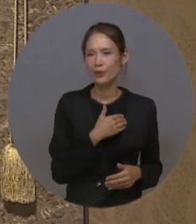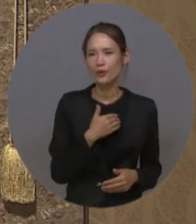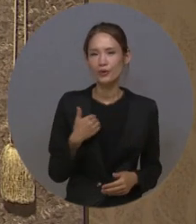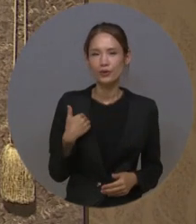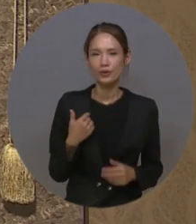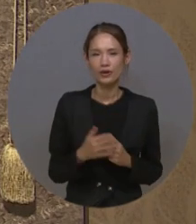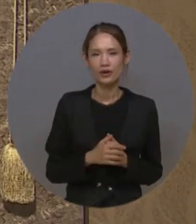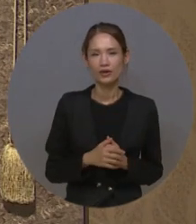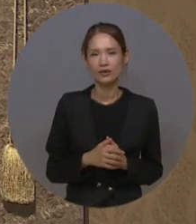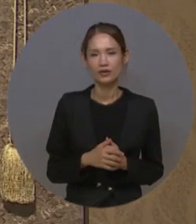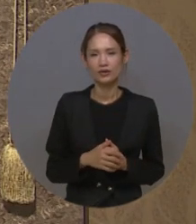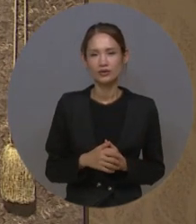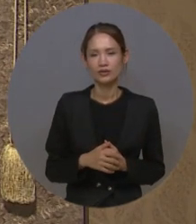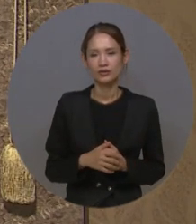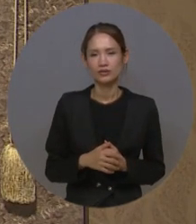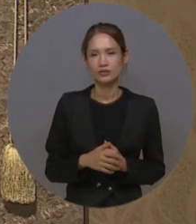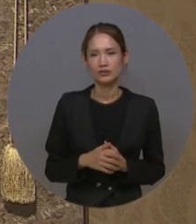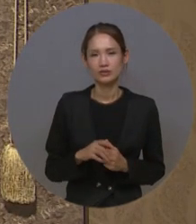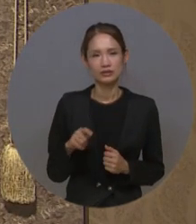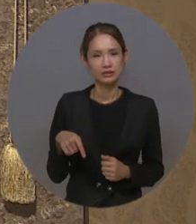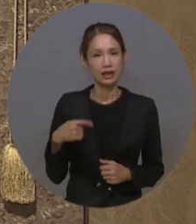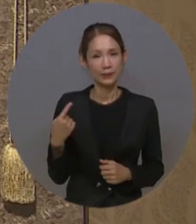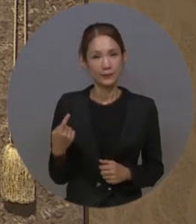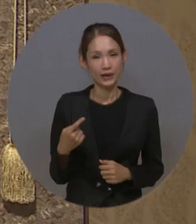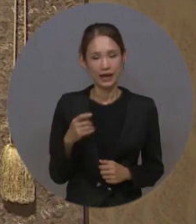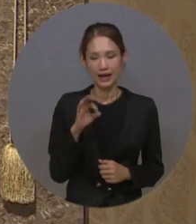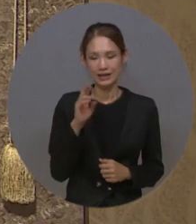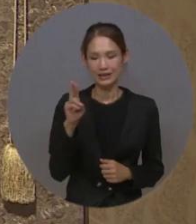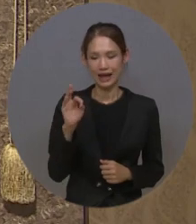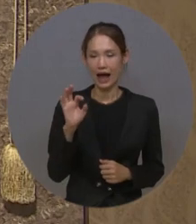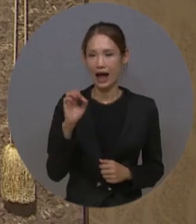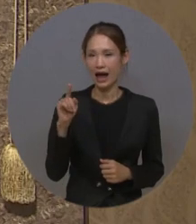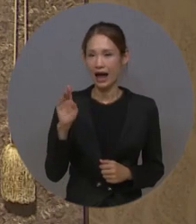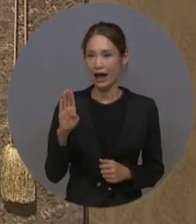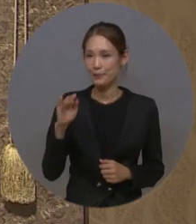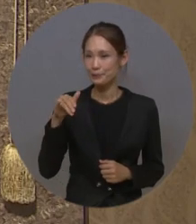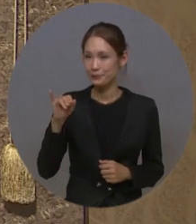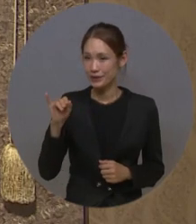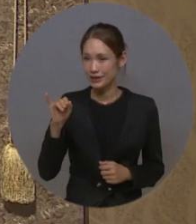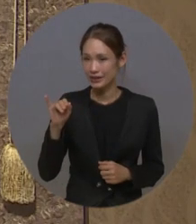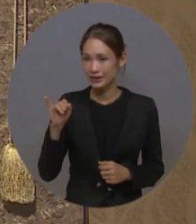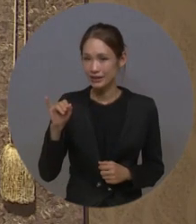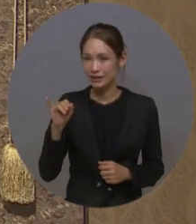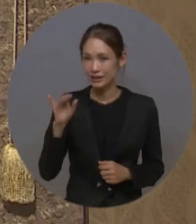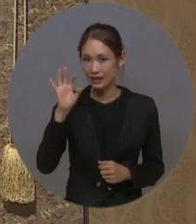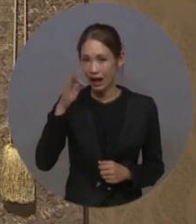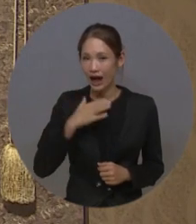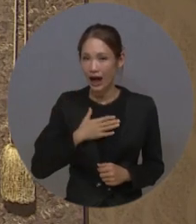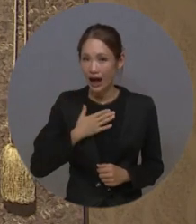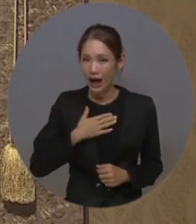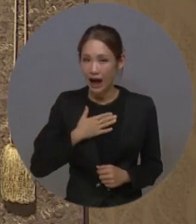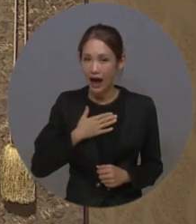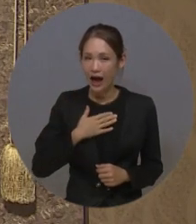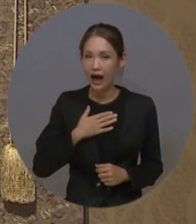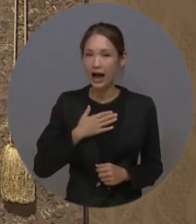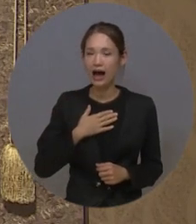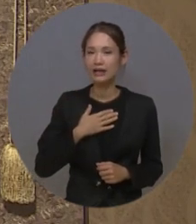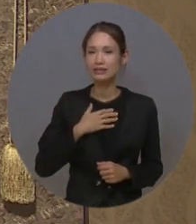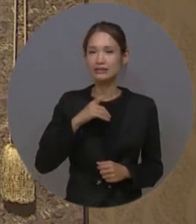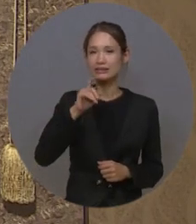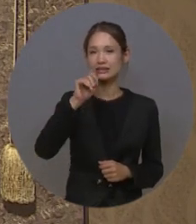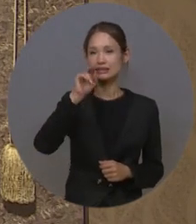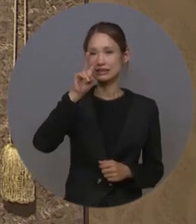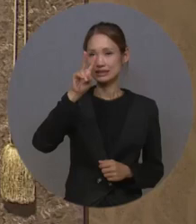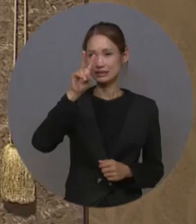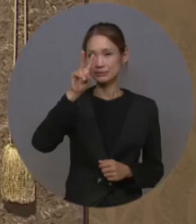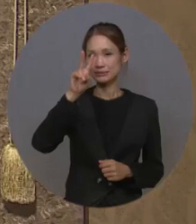네. 그리고 이제 양압기라는 거 있잖아요. 네. 양압기 보셨어요? 네. 그 TV에도 한